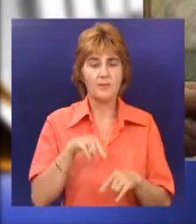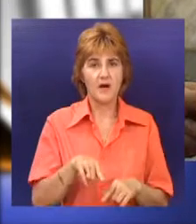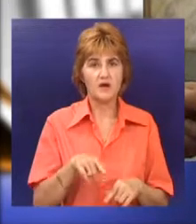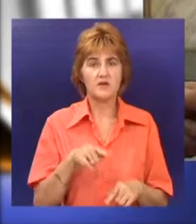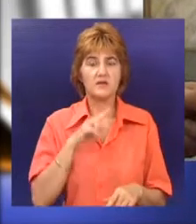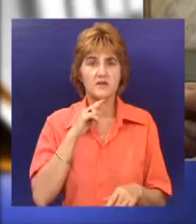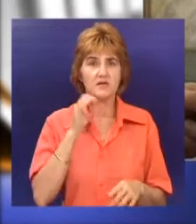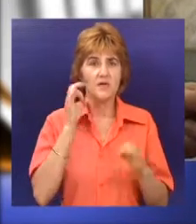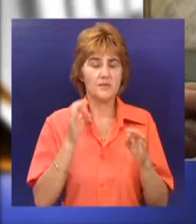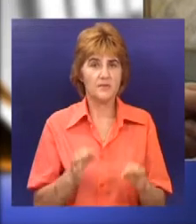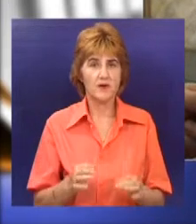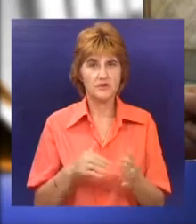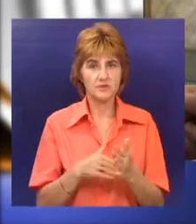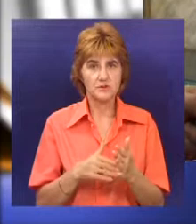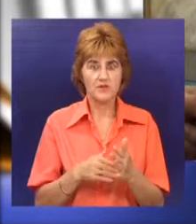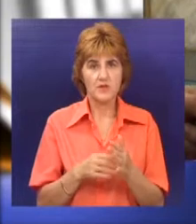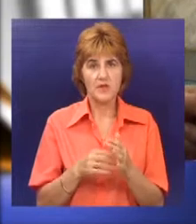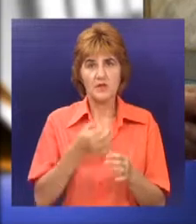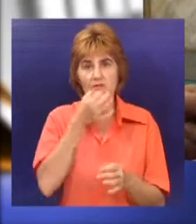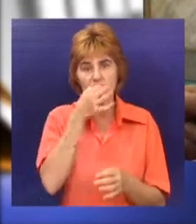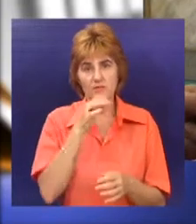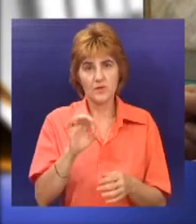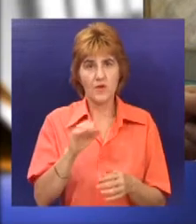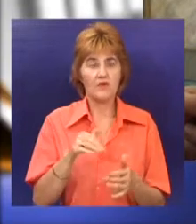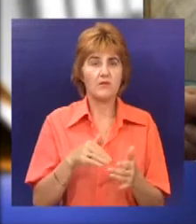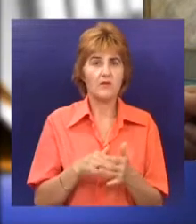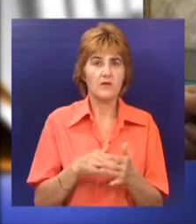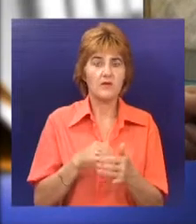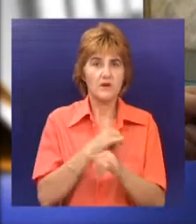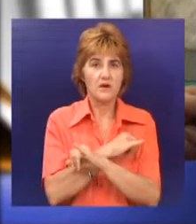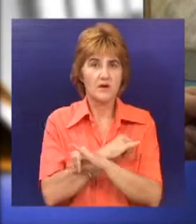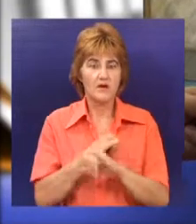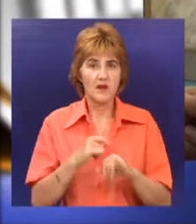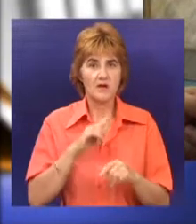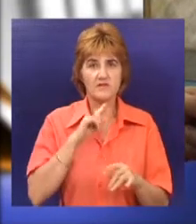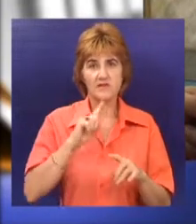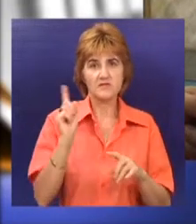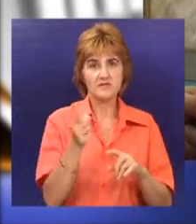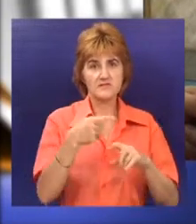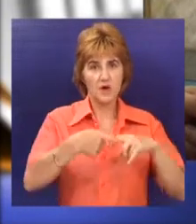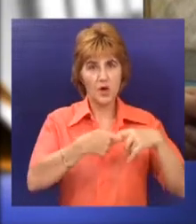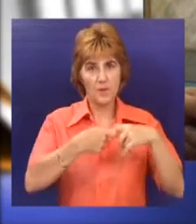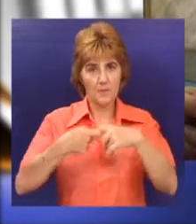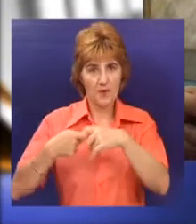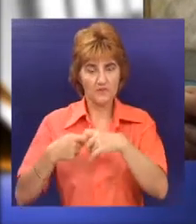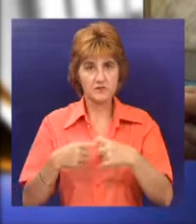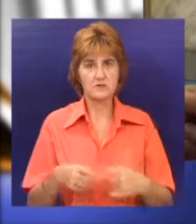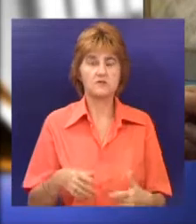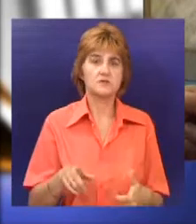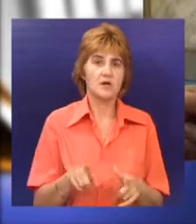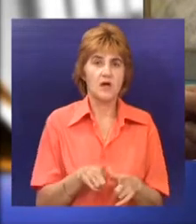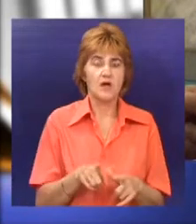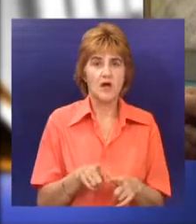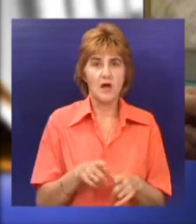nekim standardima i kvaliteta bilo bi poželjno da su ti sadržaji međusobno povezani toplom vezom i da